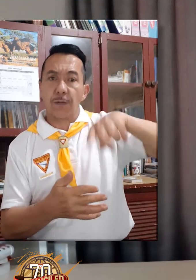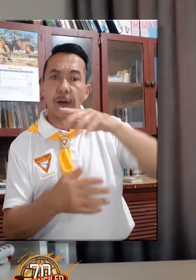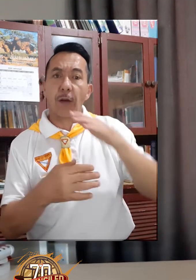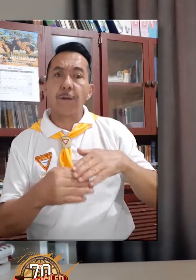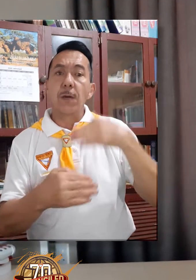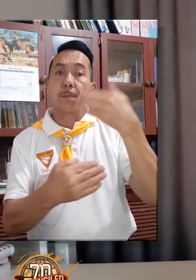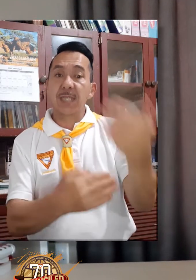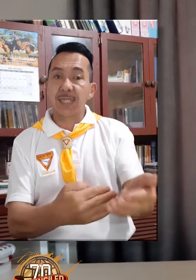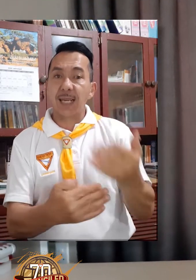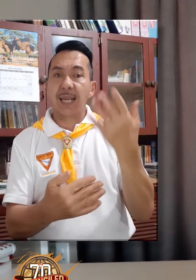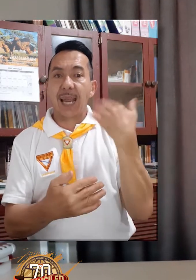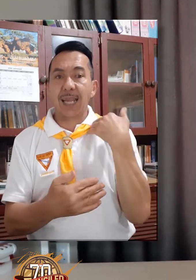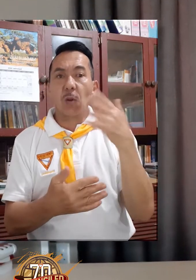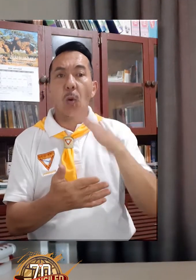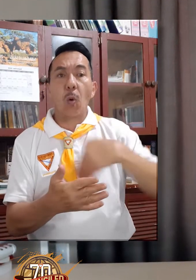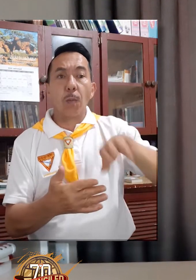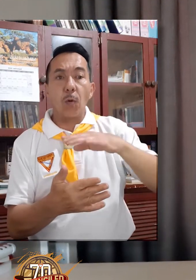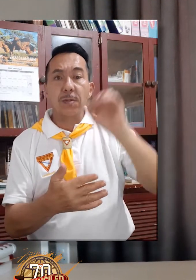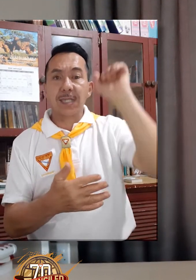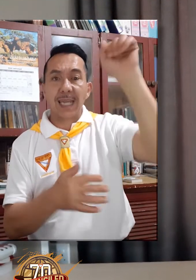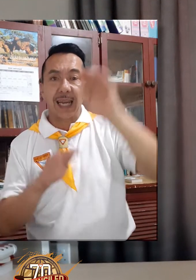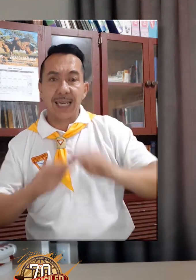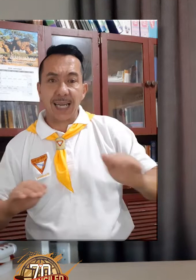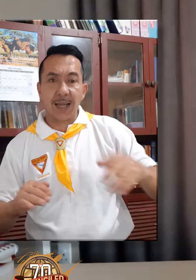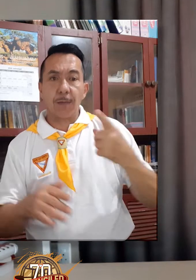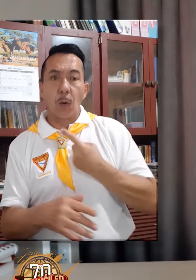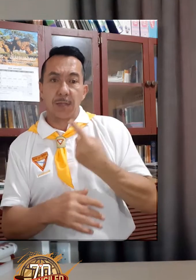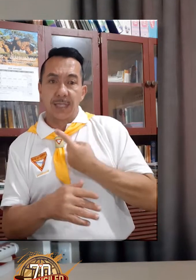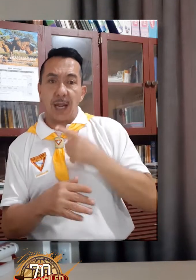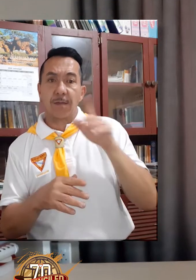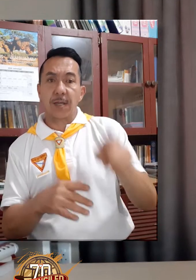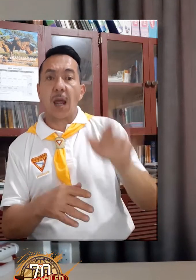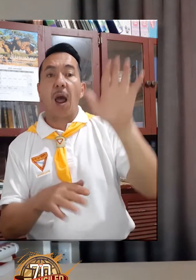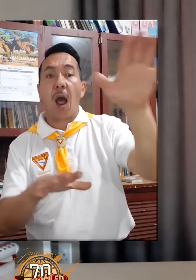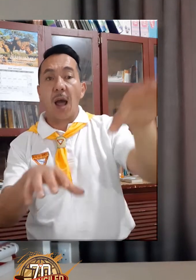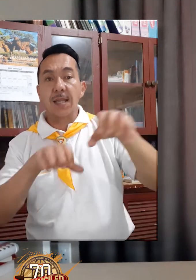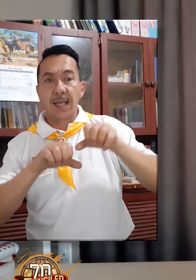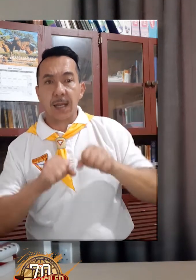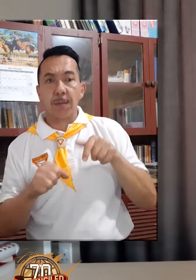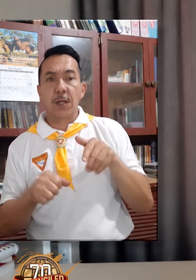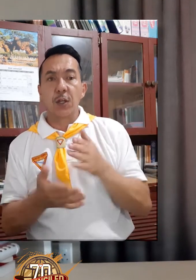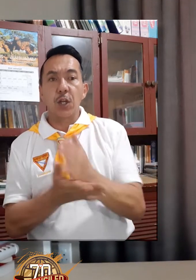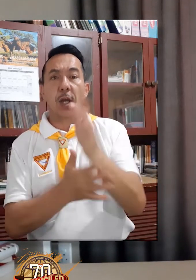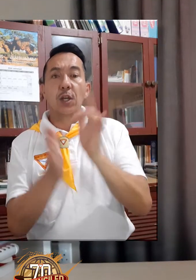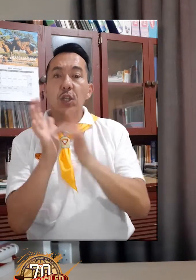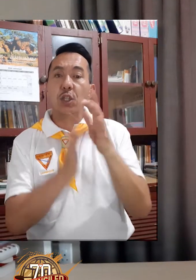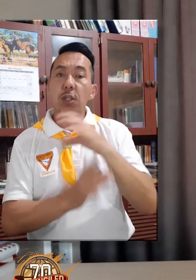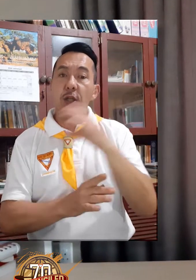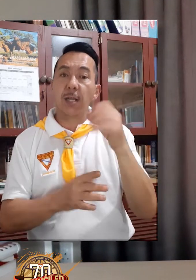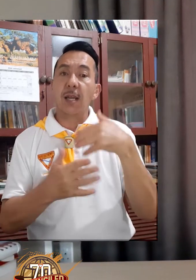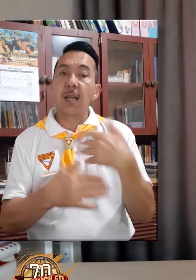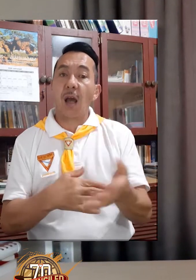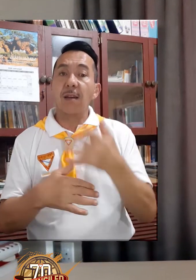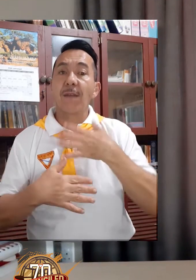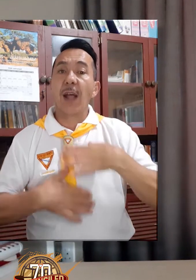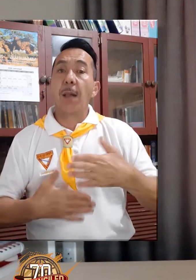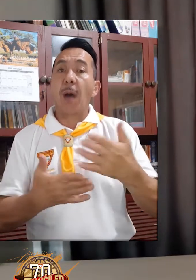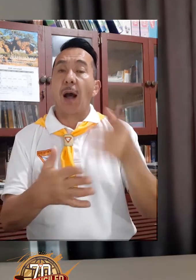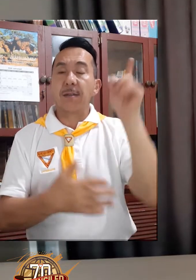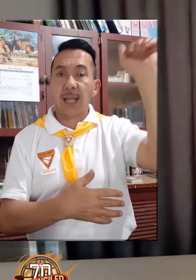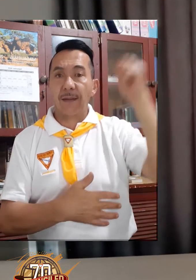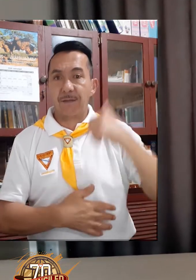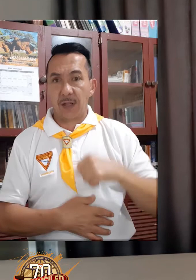deurdat hy ons voorbeskik het om ons as sy kinders vir homself aan te neem, deur Jesus Christus na die welbehaag van sy wil.